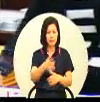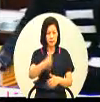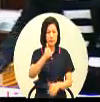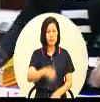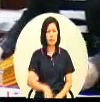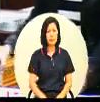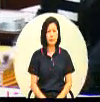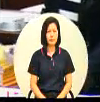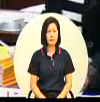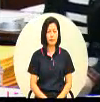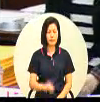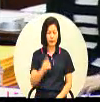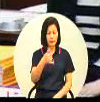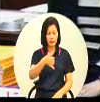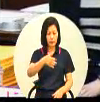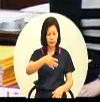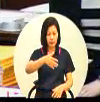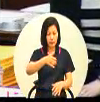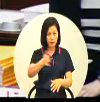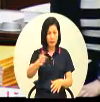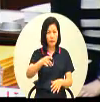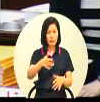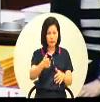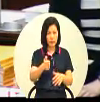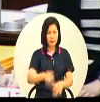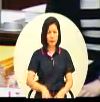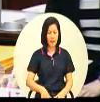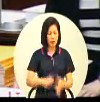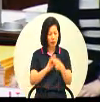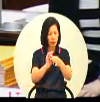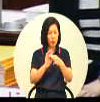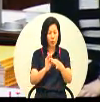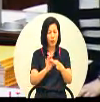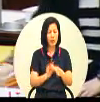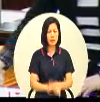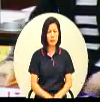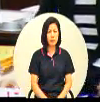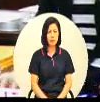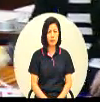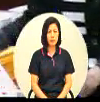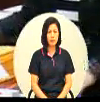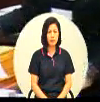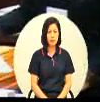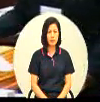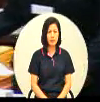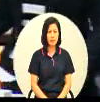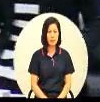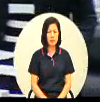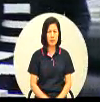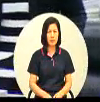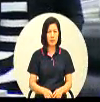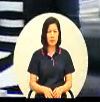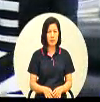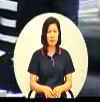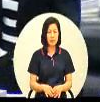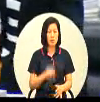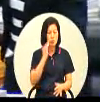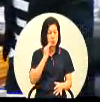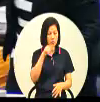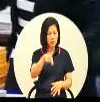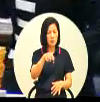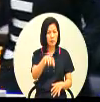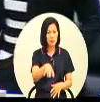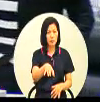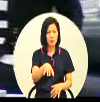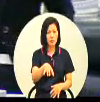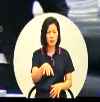多谢议员哈。第一，有关牛鹿巷公园。如果这个地方